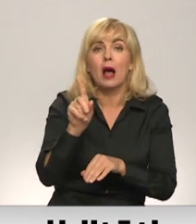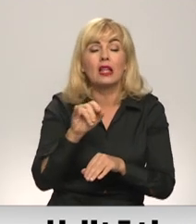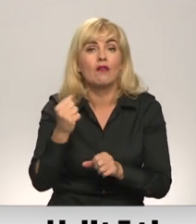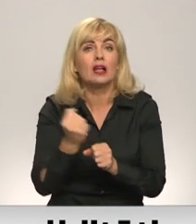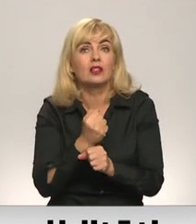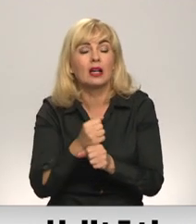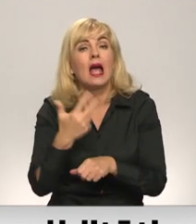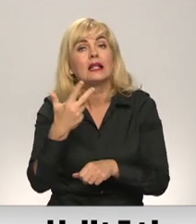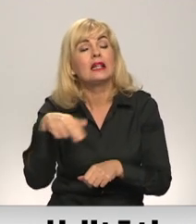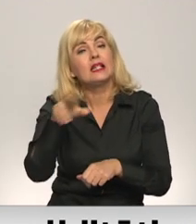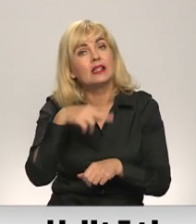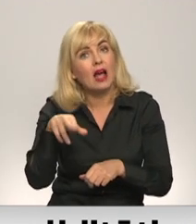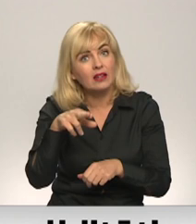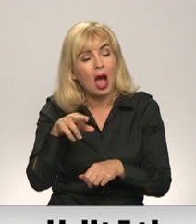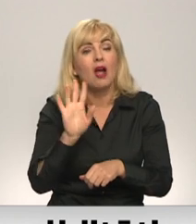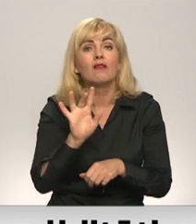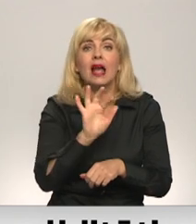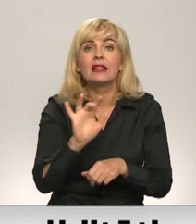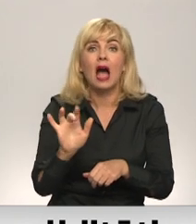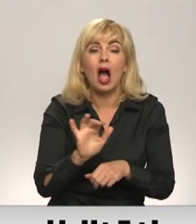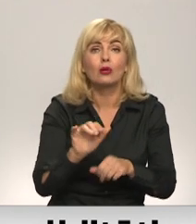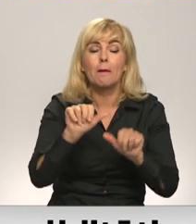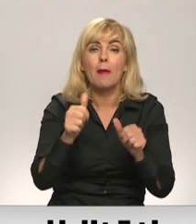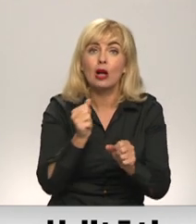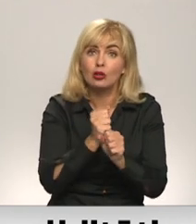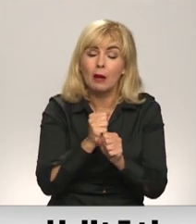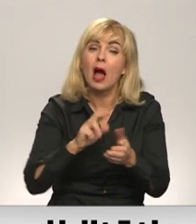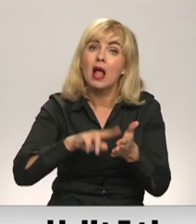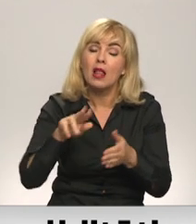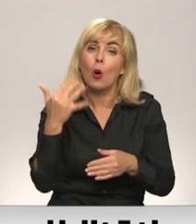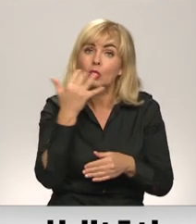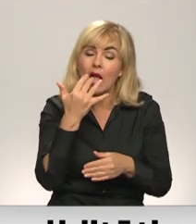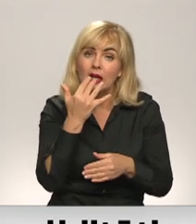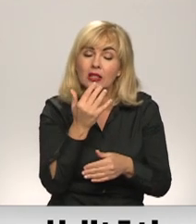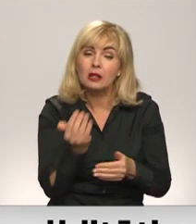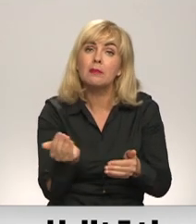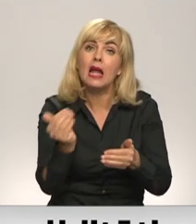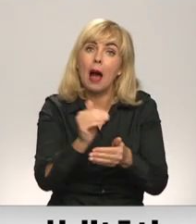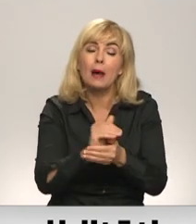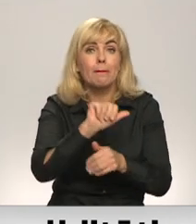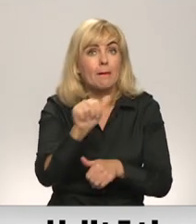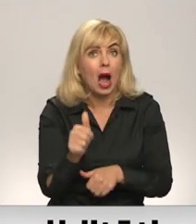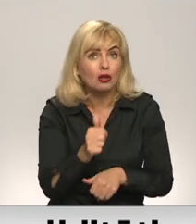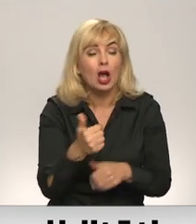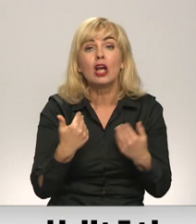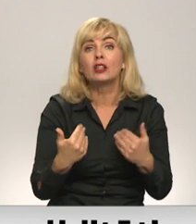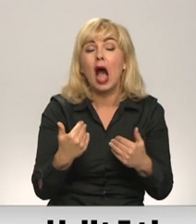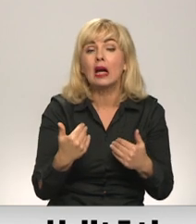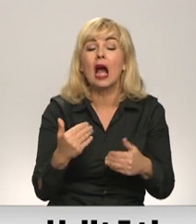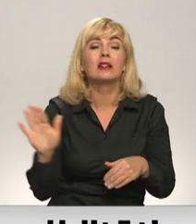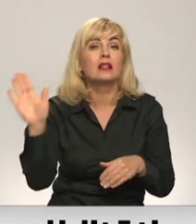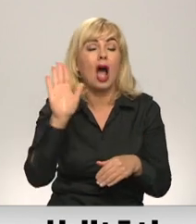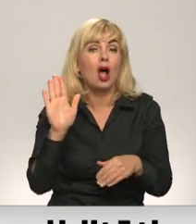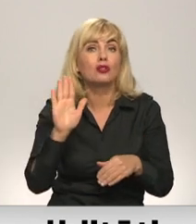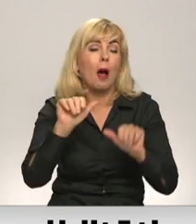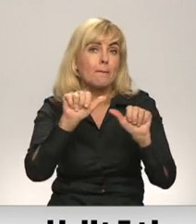3D gleznas vai taktīlos mākslas darbus, ļaujot arī neredzīgiem iepazīt mākslu. Šobrīd Latvijas Nacionālajā mākslas muzejā